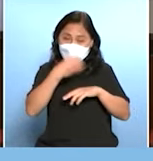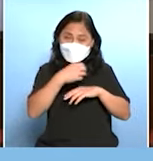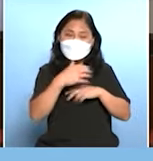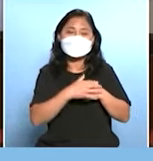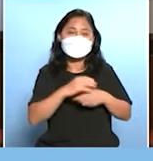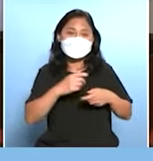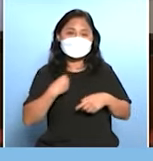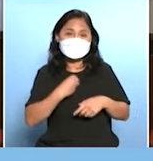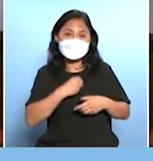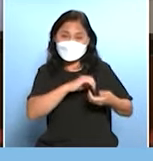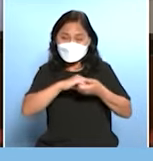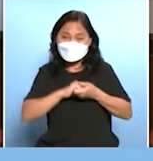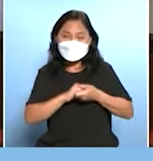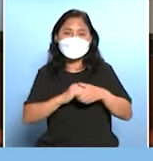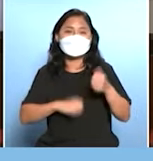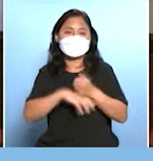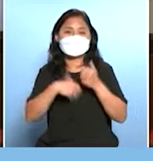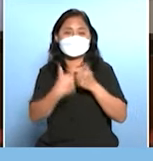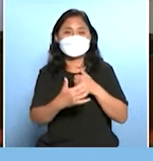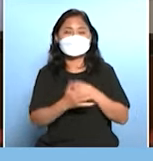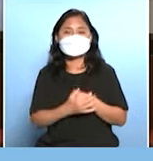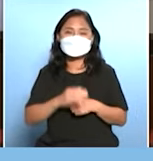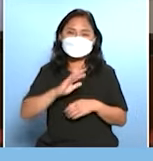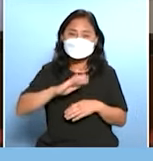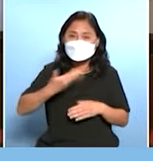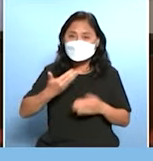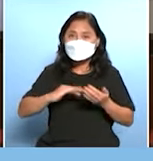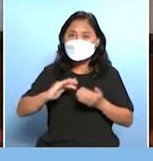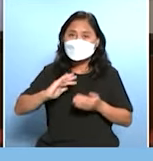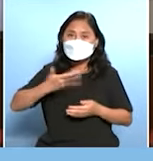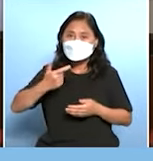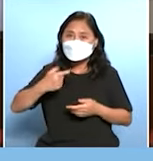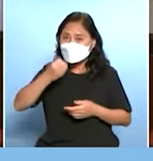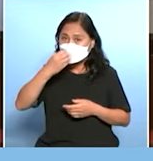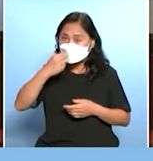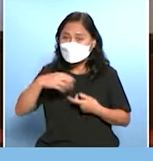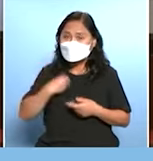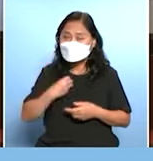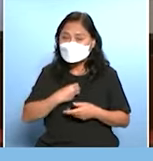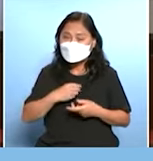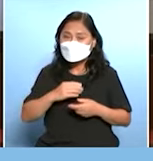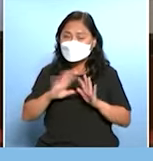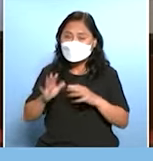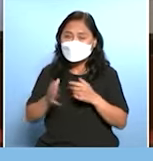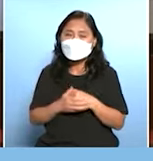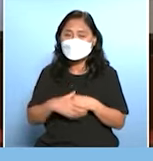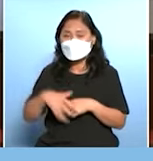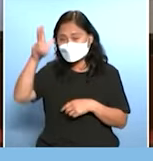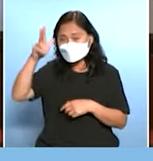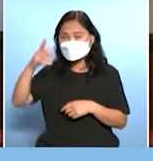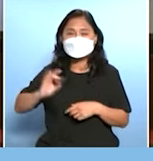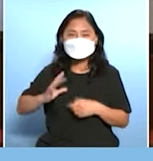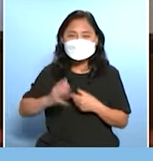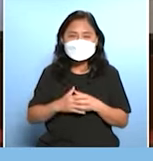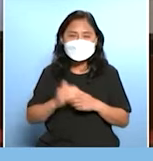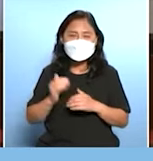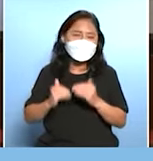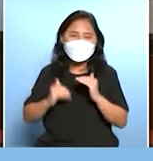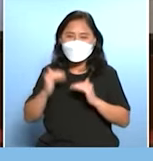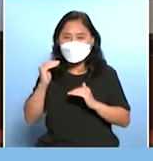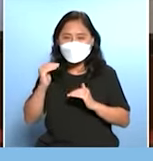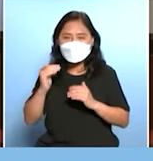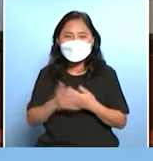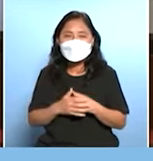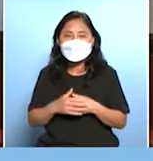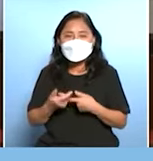的基礎。反觀本港，在醫療服務的公私營嚴重失衡，加上人口老化加劇的情況之